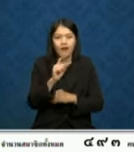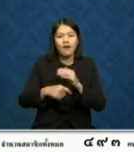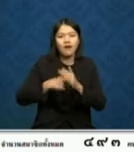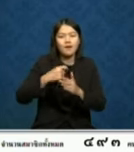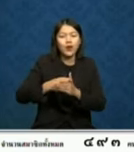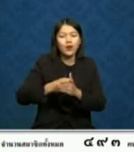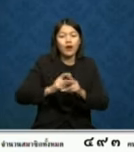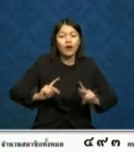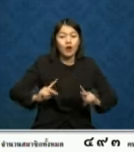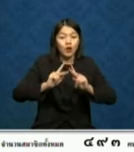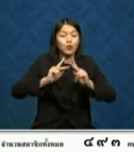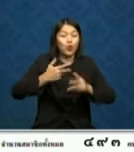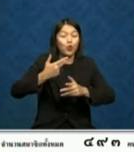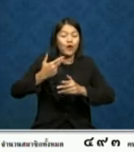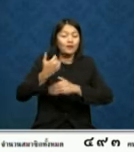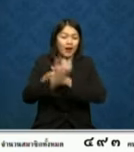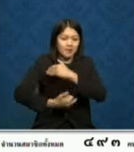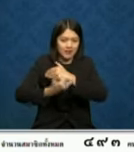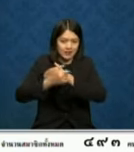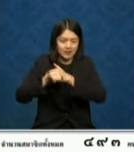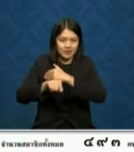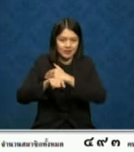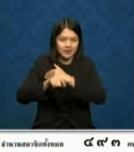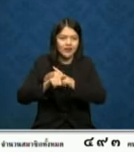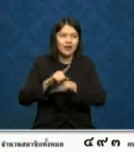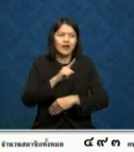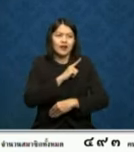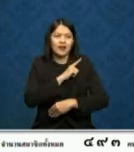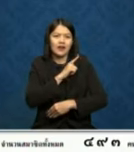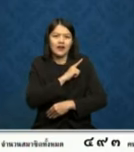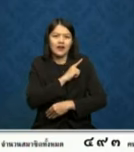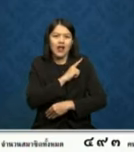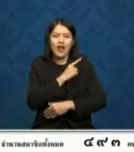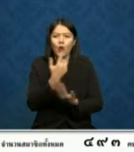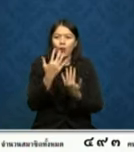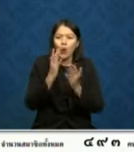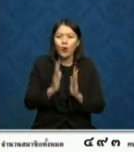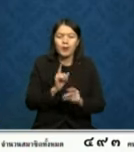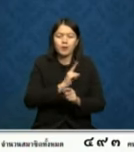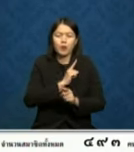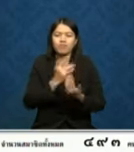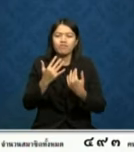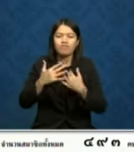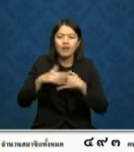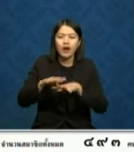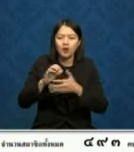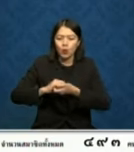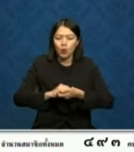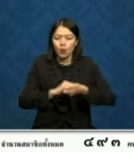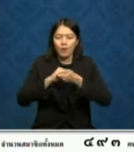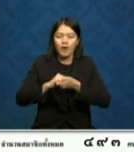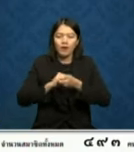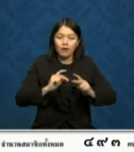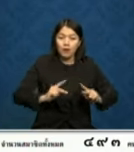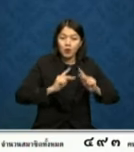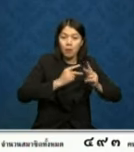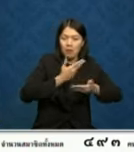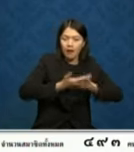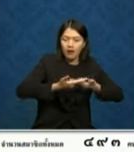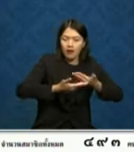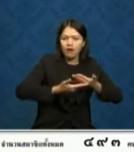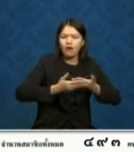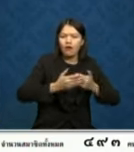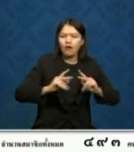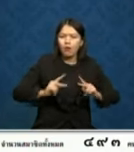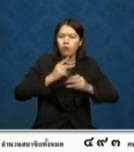กระทรวงการต่างประเทศก็ท่านเป็นทำหน้าที่เป็นเหมือนผู้ประสานงานนะครับร่วมทำงานร่วมกับกระทรวงพาณิชย์แต่กระทรวงพาณิชย์